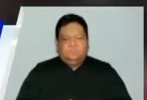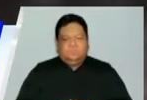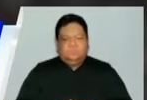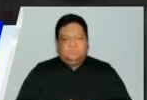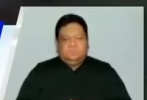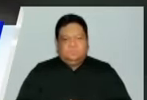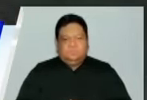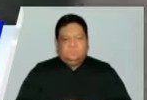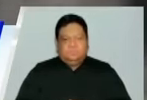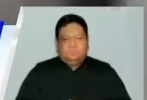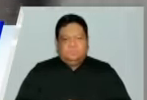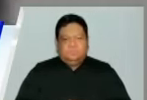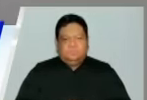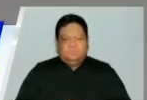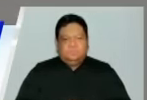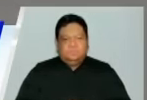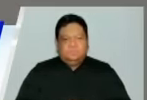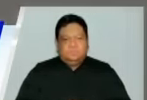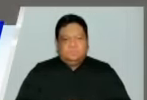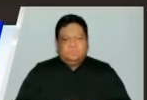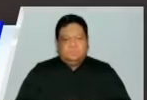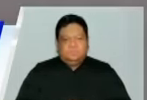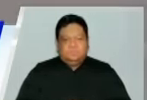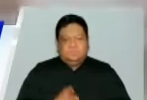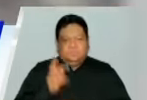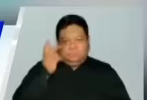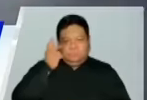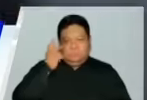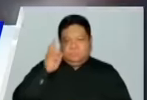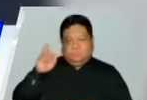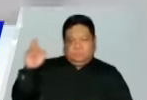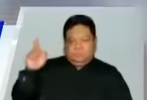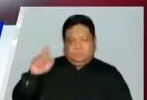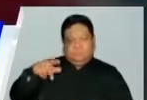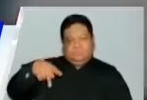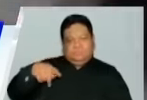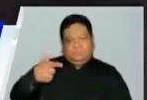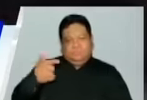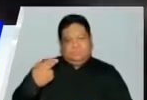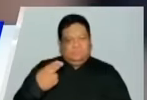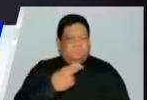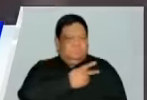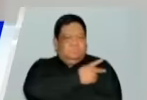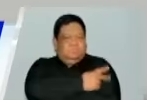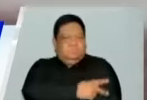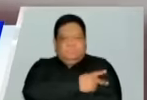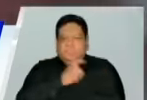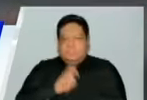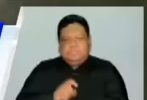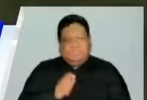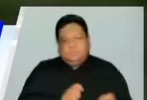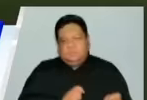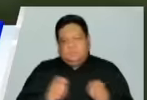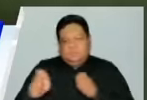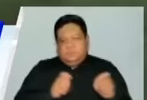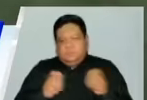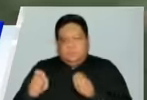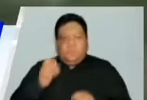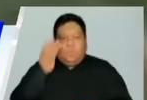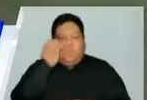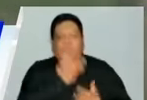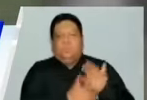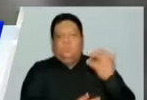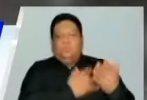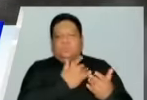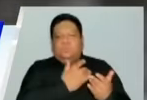Mabilis na inilikas ang mga pasyente ng Philippine General Hospital matapos sumiklab ang apoy sa medicine ward ng gusali. Inilipat ang mga pasyente sa atrium